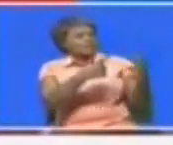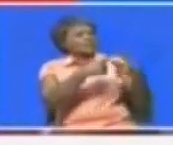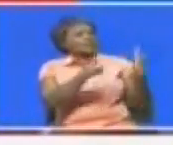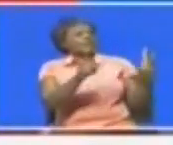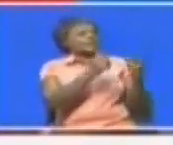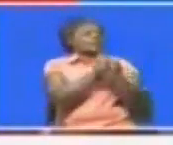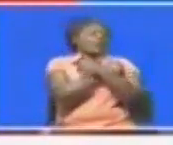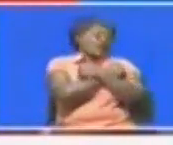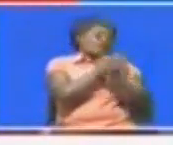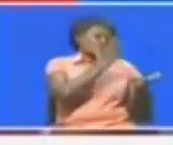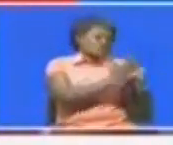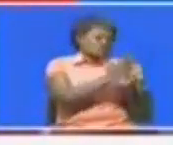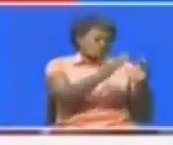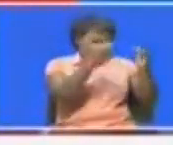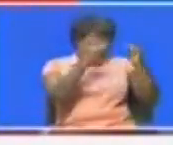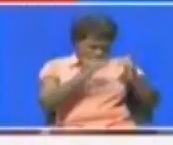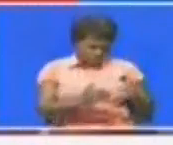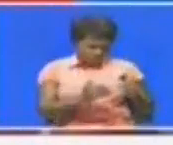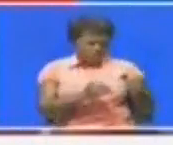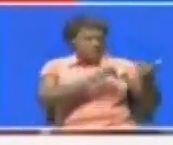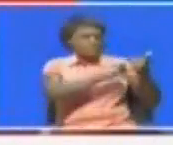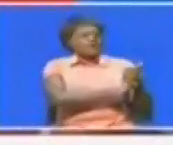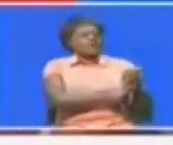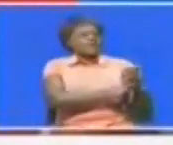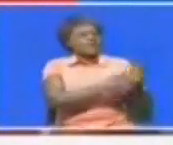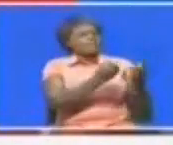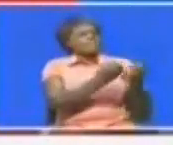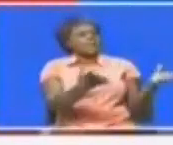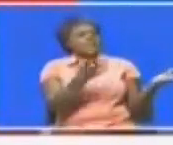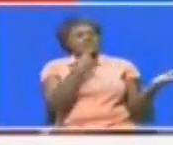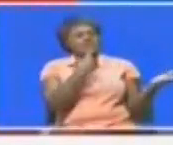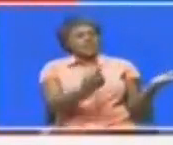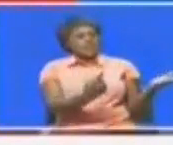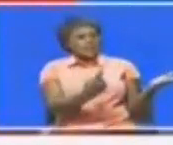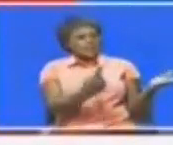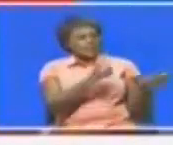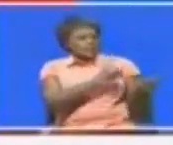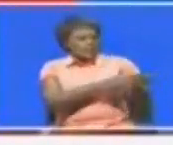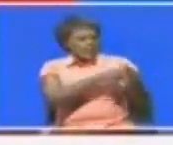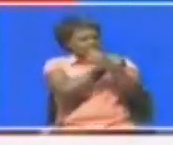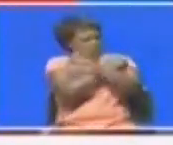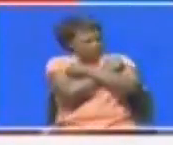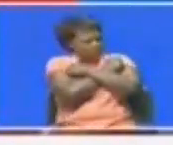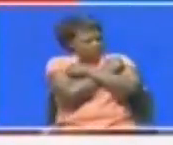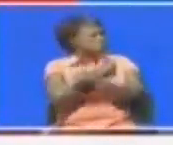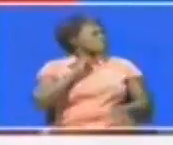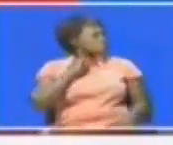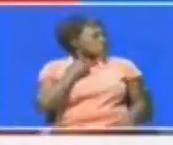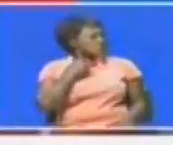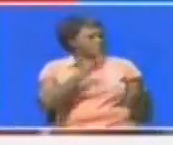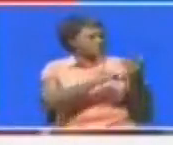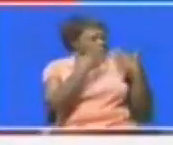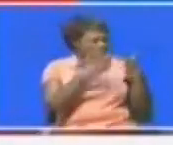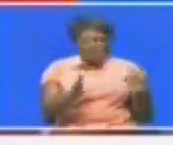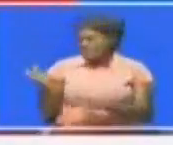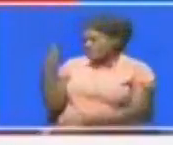fall in love. Halafu hapo ndiposa ndoa itafuata. Wengi vile umesema wakishafika hapo kama mapenzi yamenoga basi ndoa. Unajua